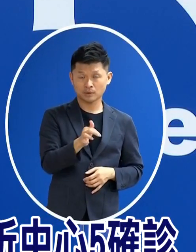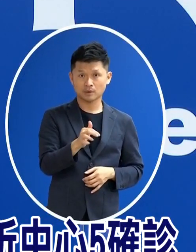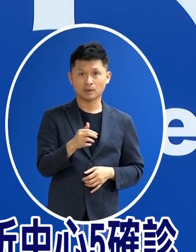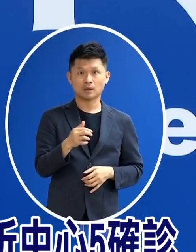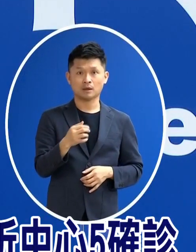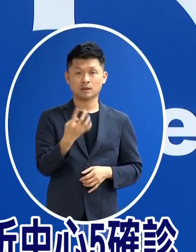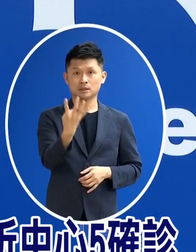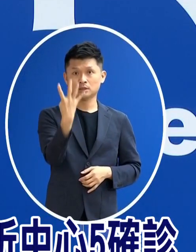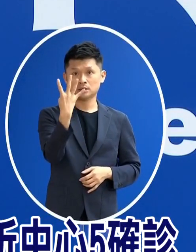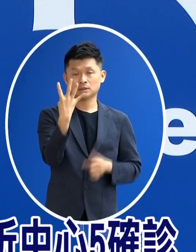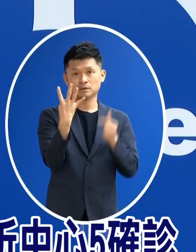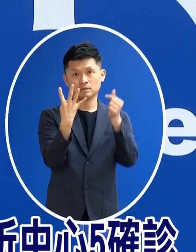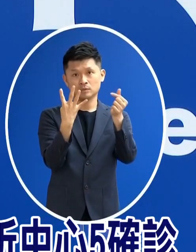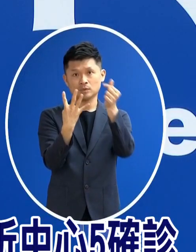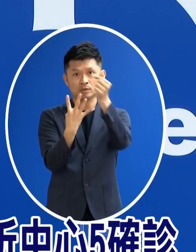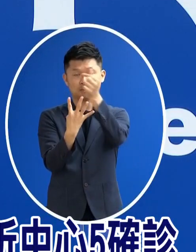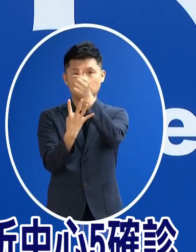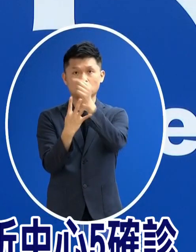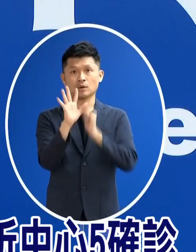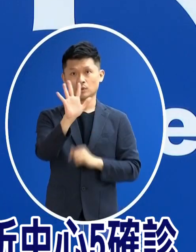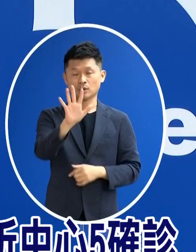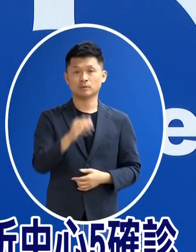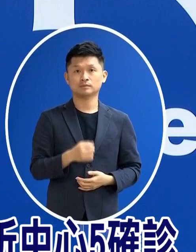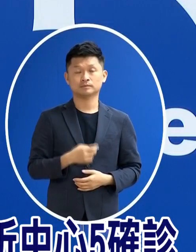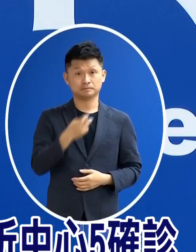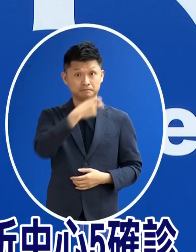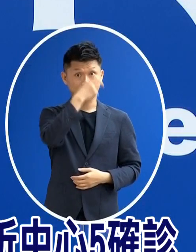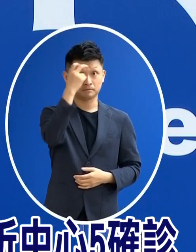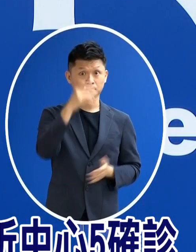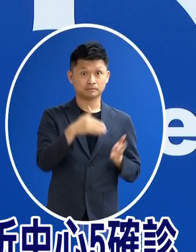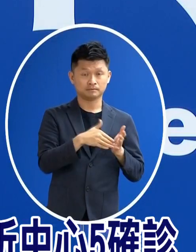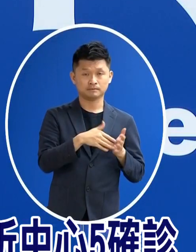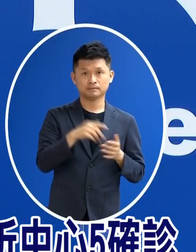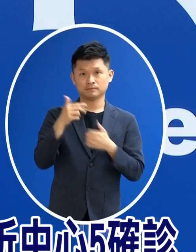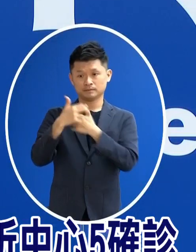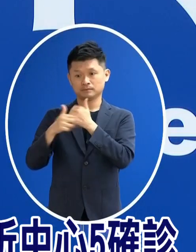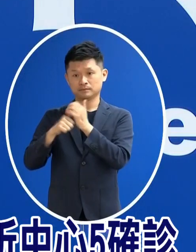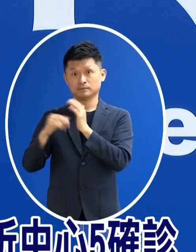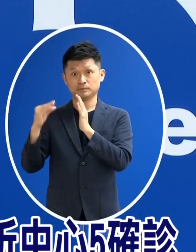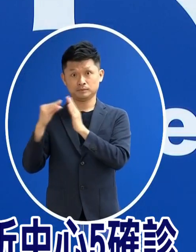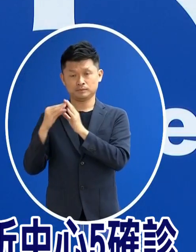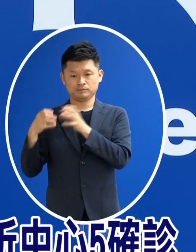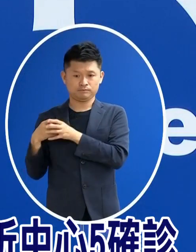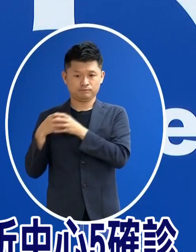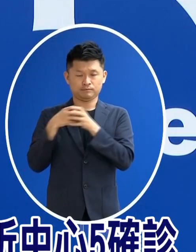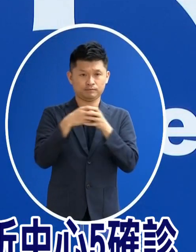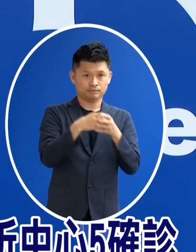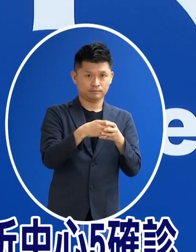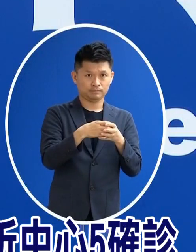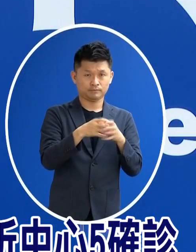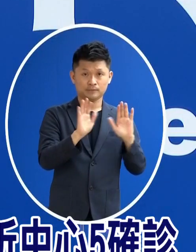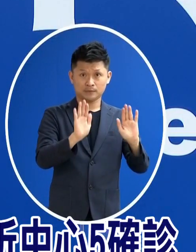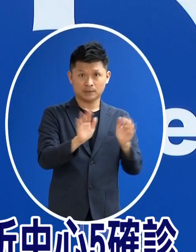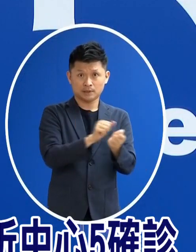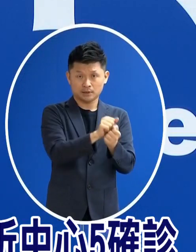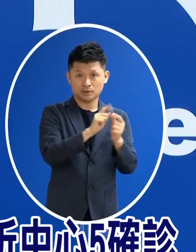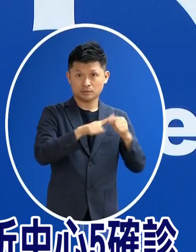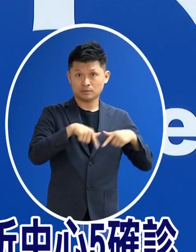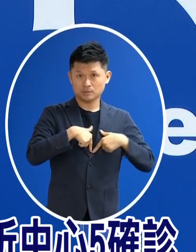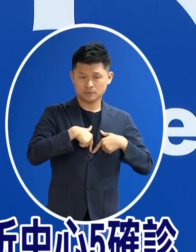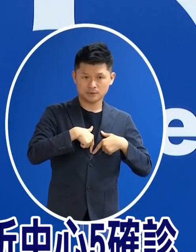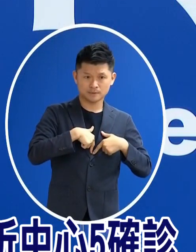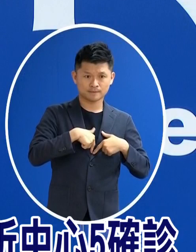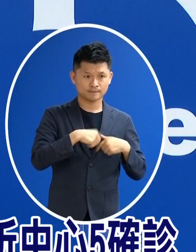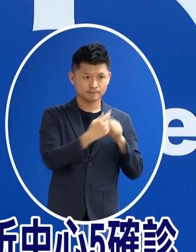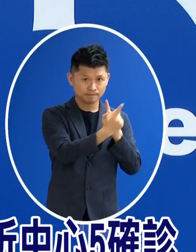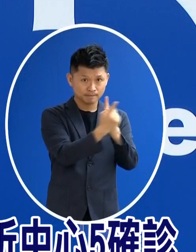阳性那我们在得知这样的一个情形之后，也跟卫生局一起到这个洗肾中心这边去做相关的一些